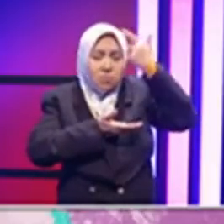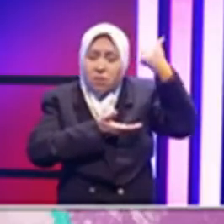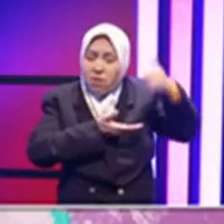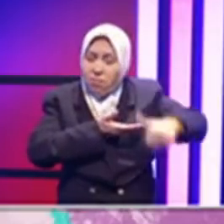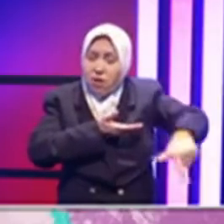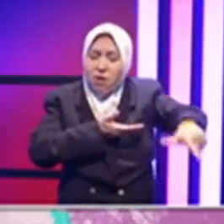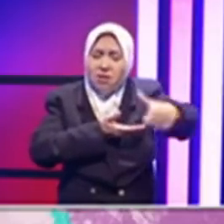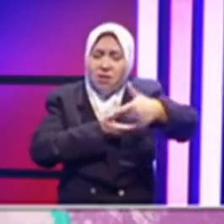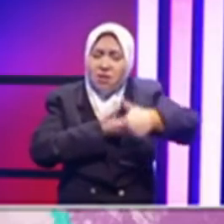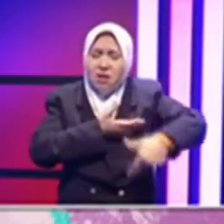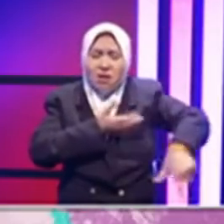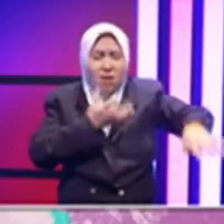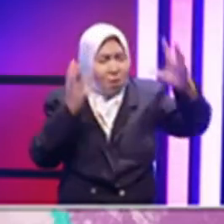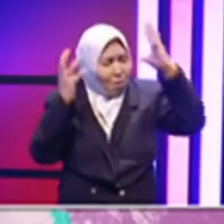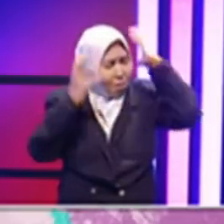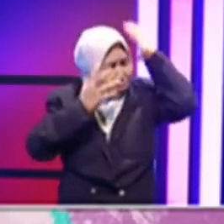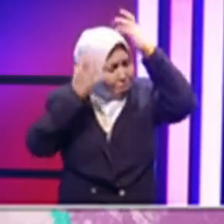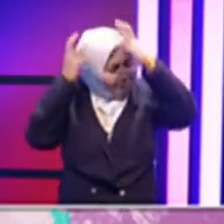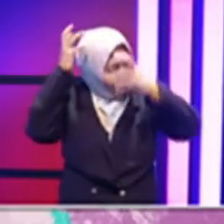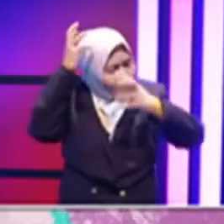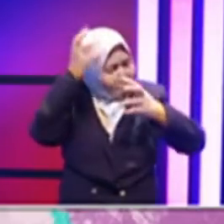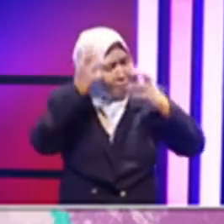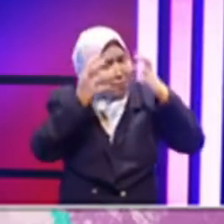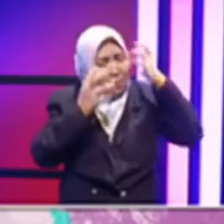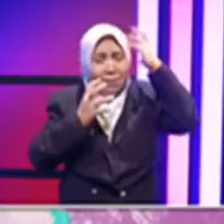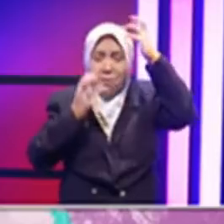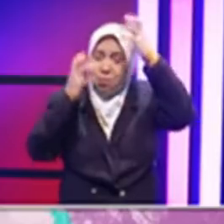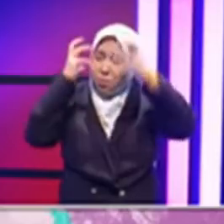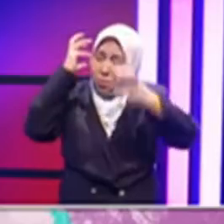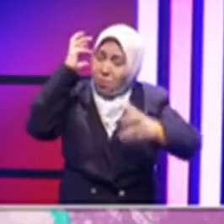جاءهم فهم في